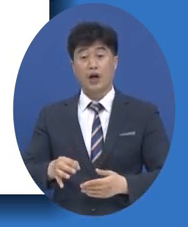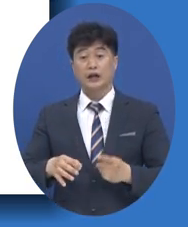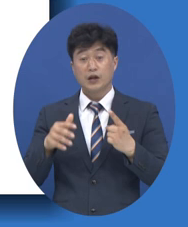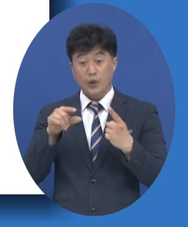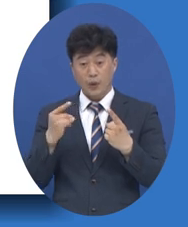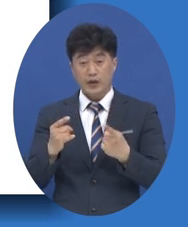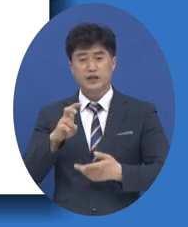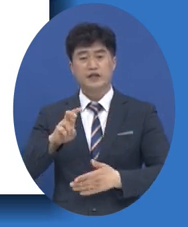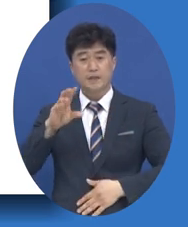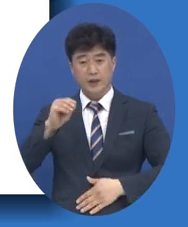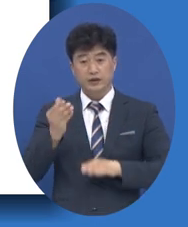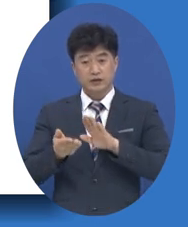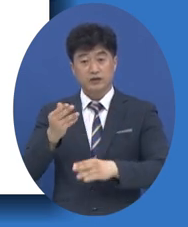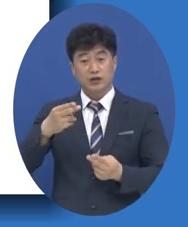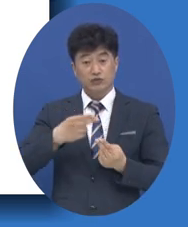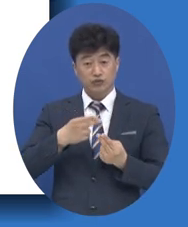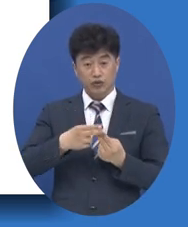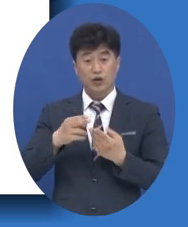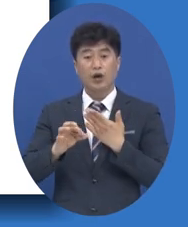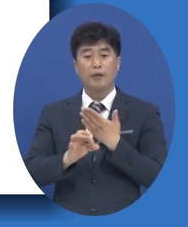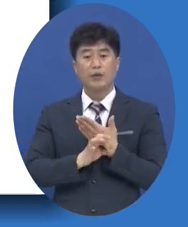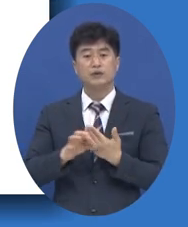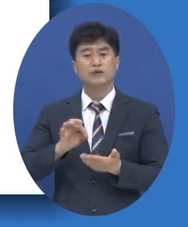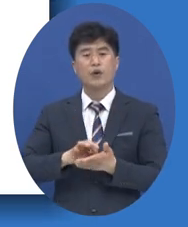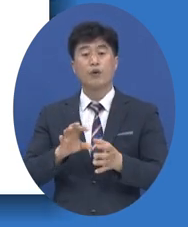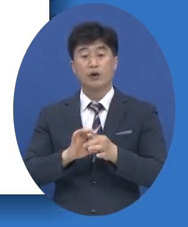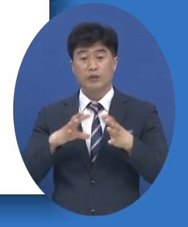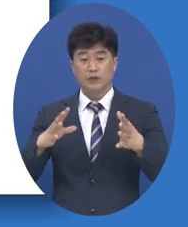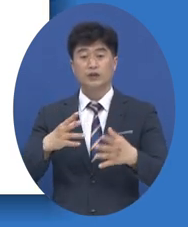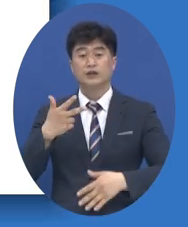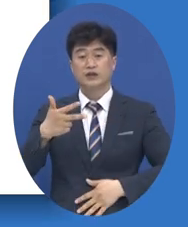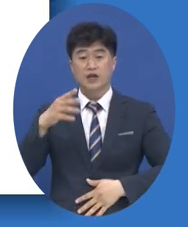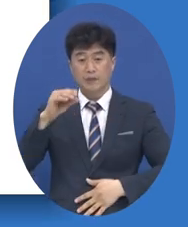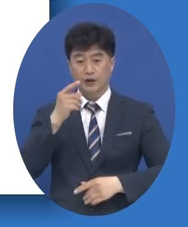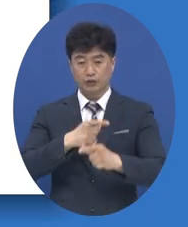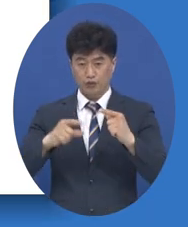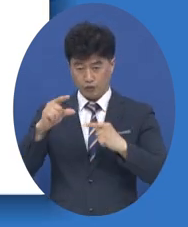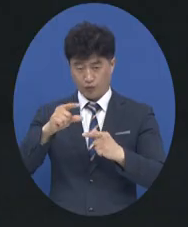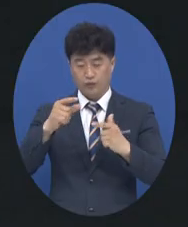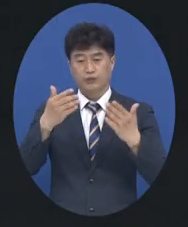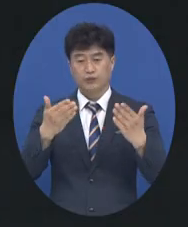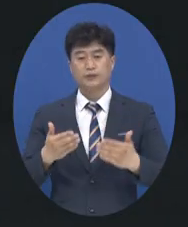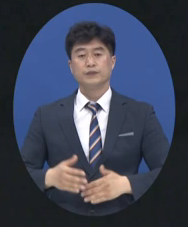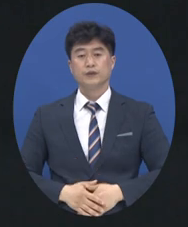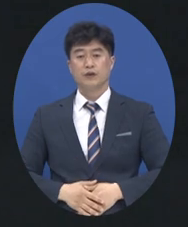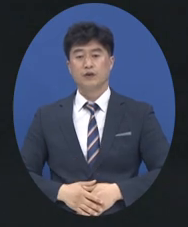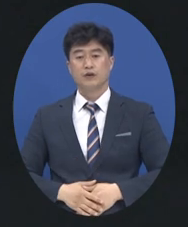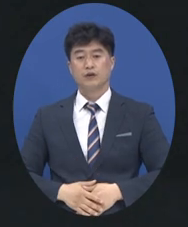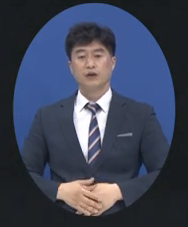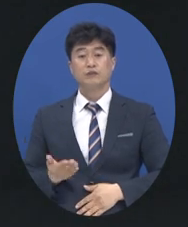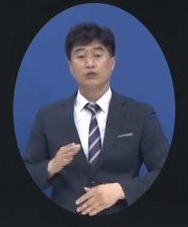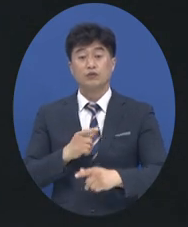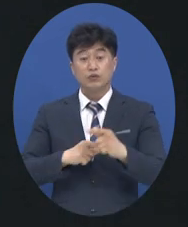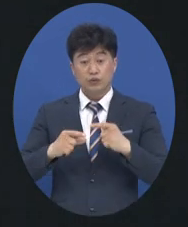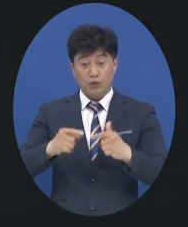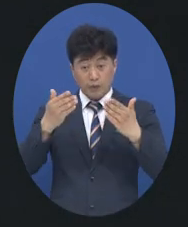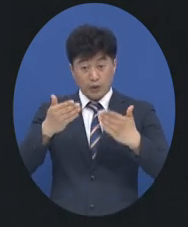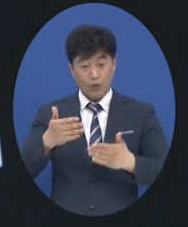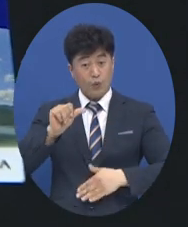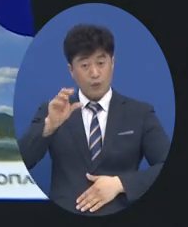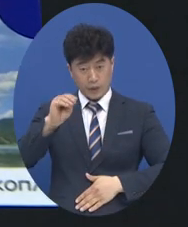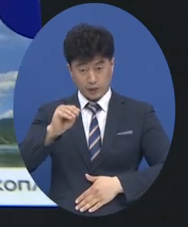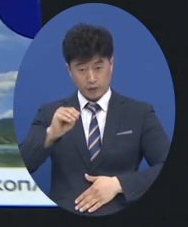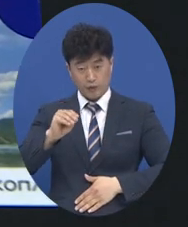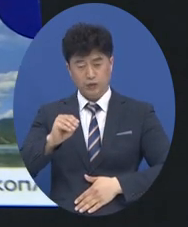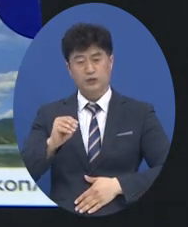이상 충전만 해도 소비 여부 상관없이 7만 원이 더해집니다. 다만 추가로 지급하는 소비지원금 5만